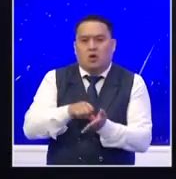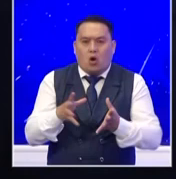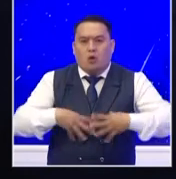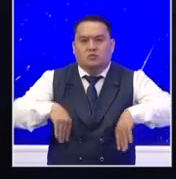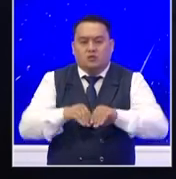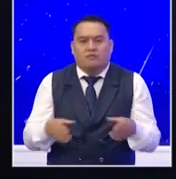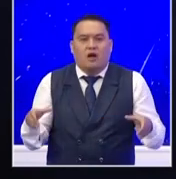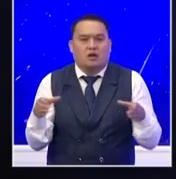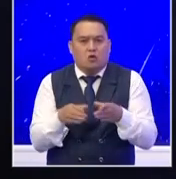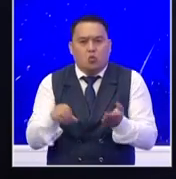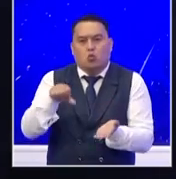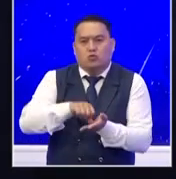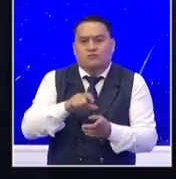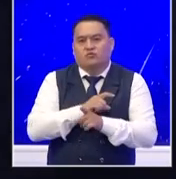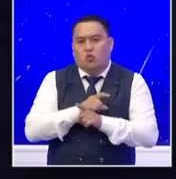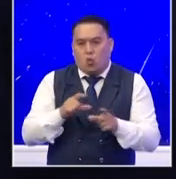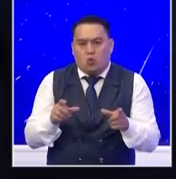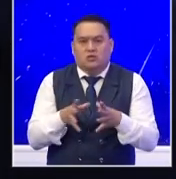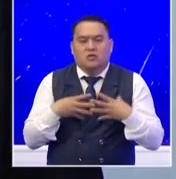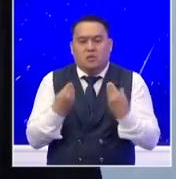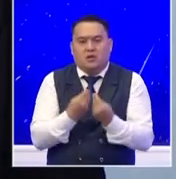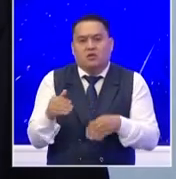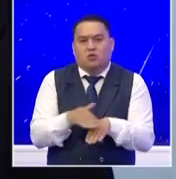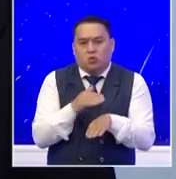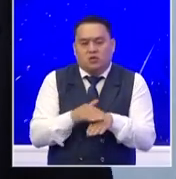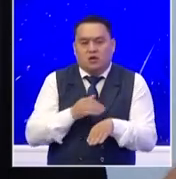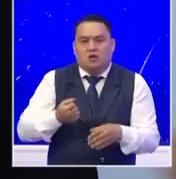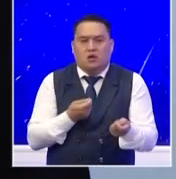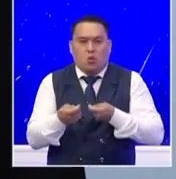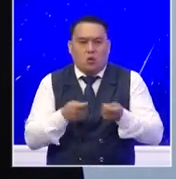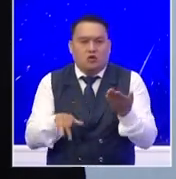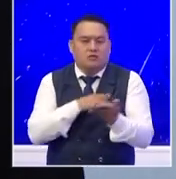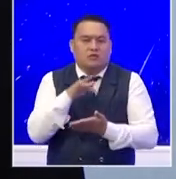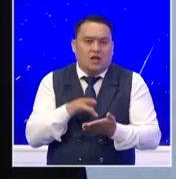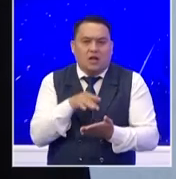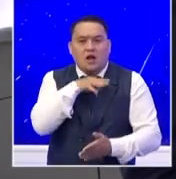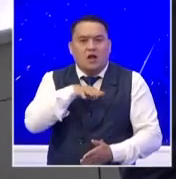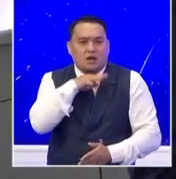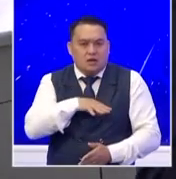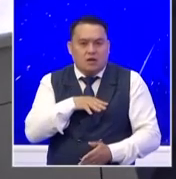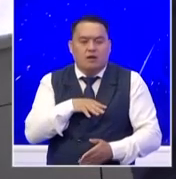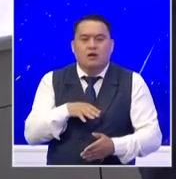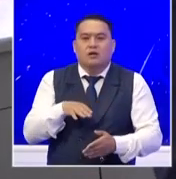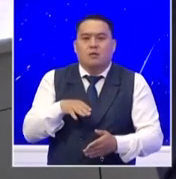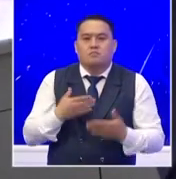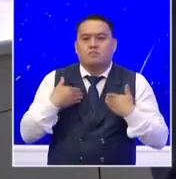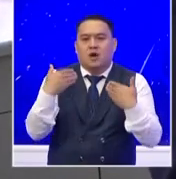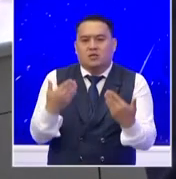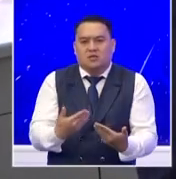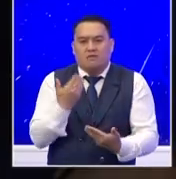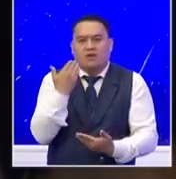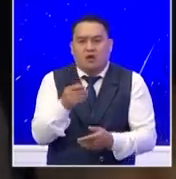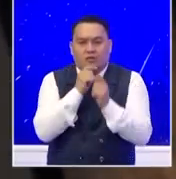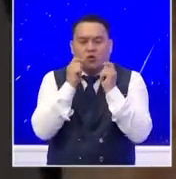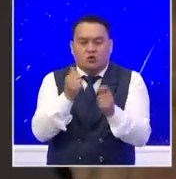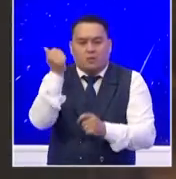общественных организаций, учащиеся школ, семейные друзья, а также администрация города Текели. Власти населенного пункта поздравили юбиляршу,